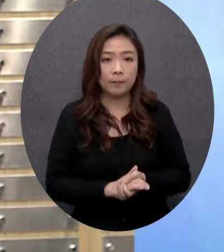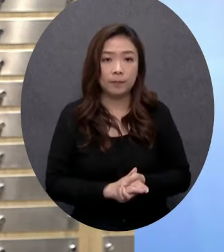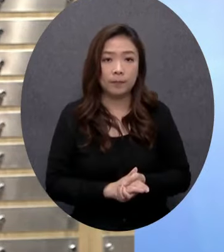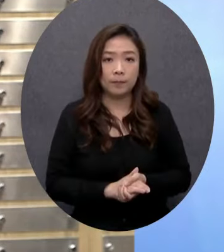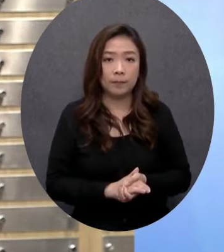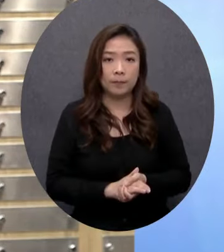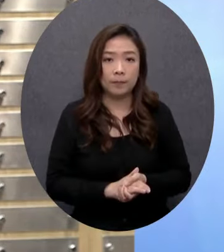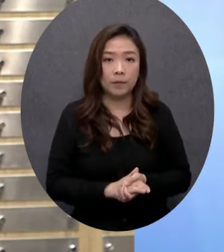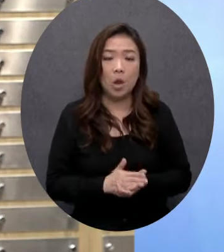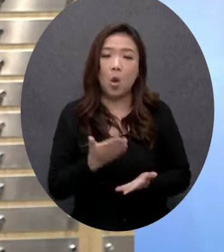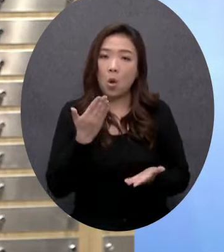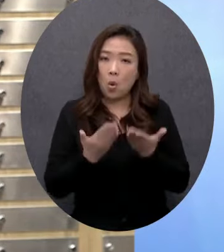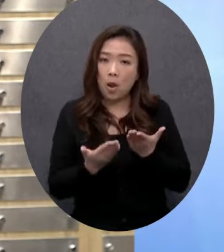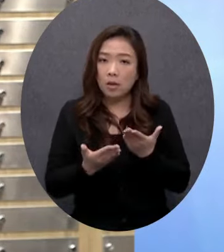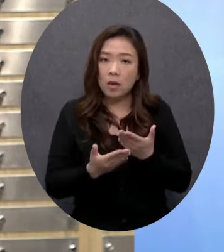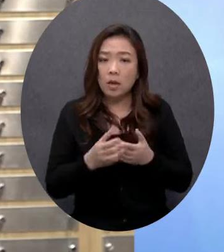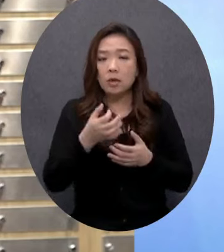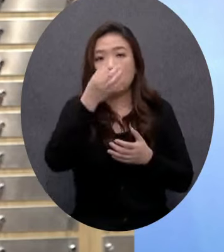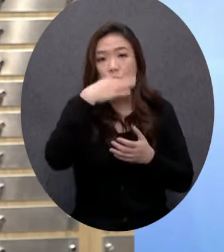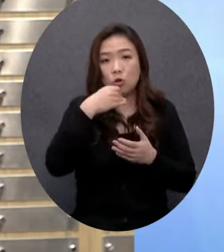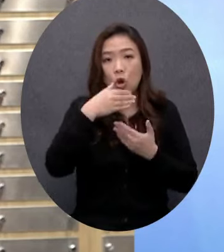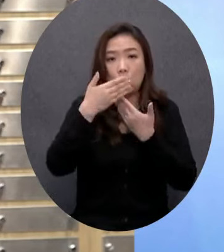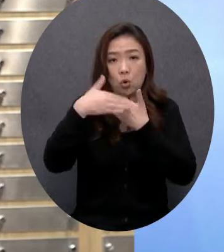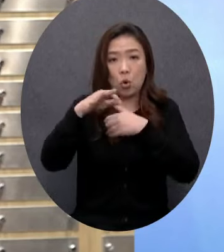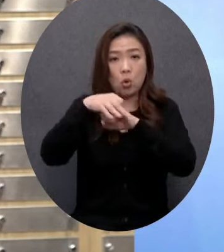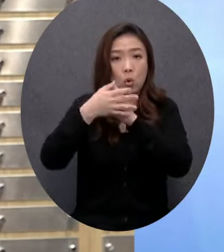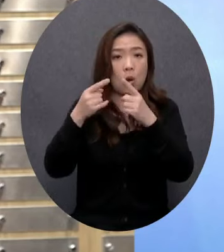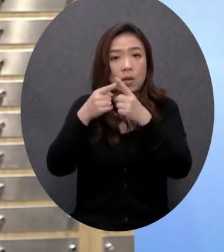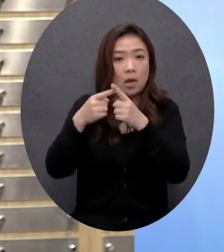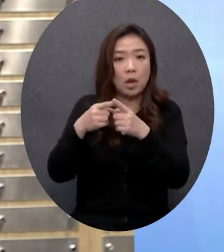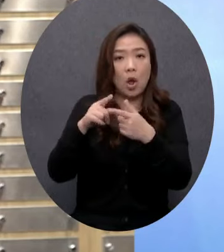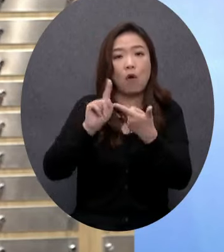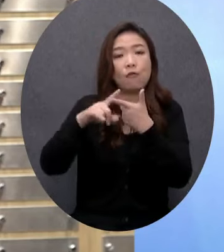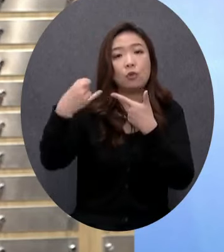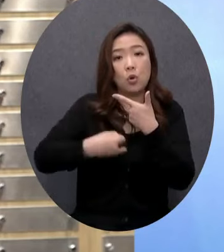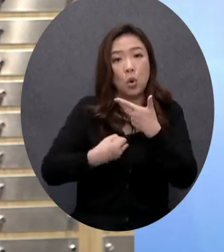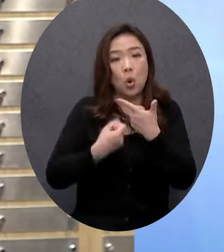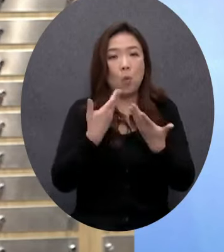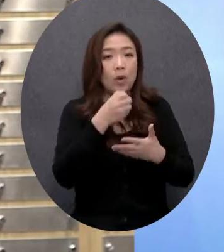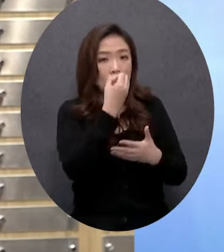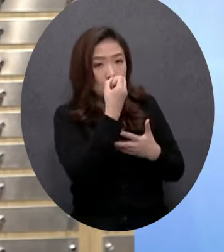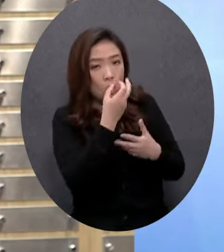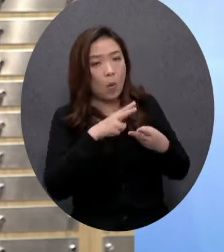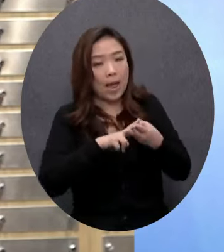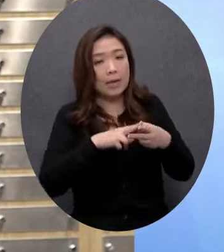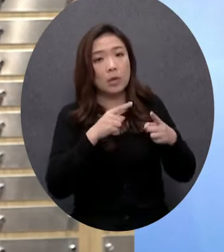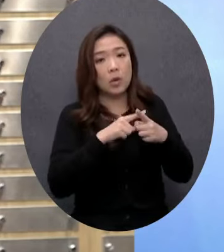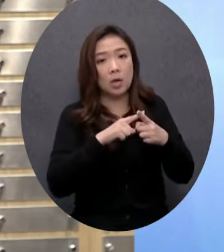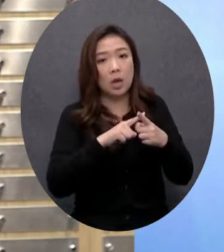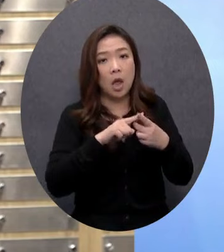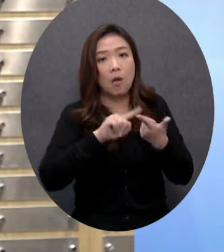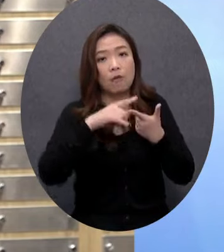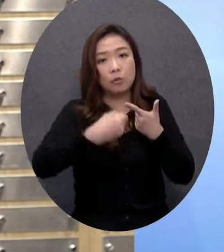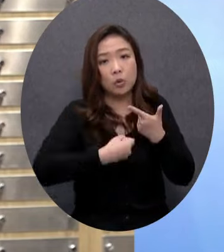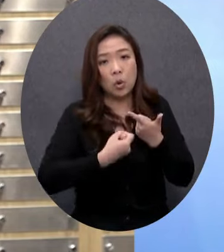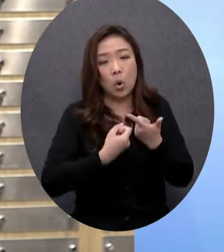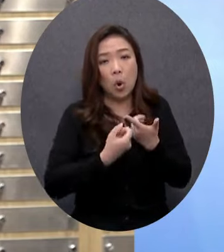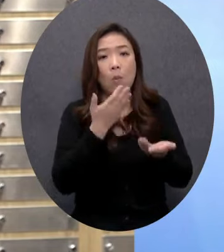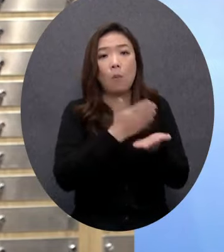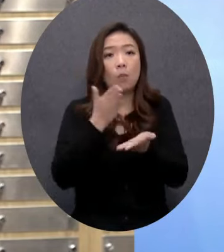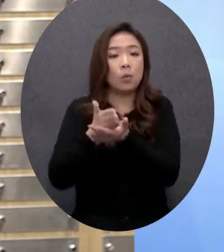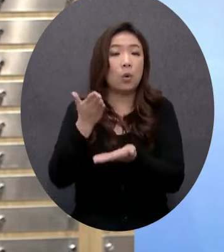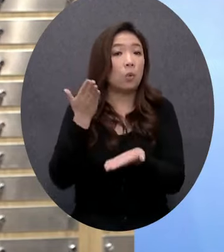時可能一隻藥對外國人嘅副作用同亞洲人或者香港人嘅副作用係唔同。而我哋而家譬如話，如果係